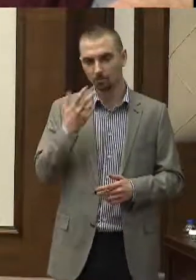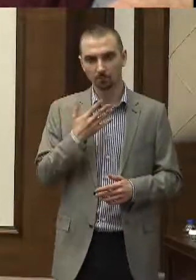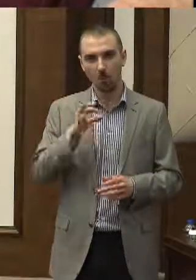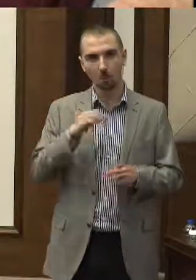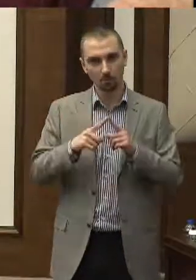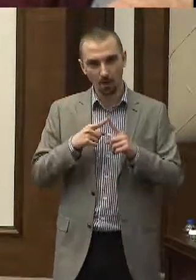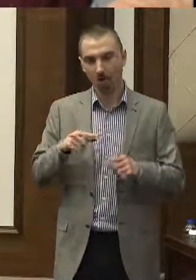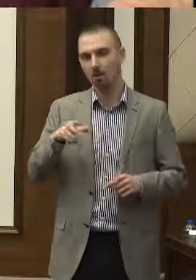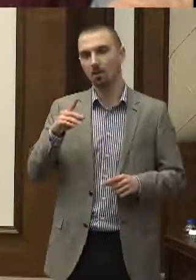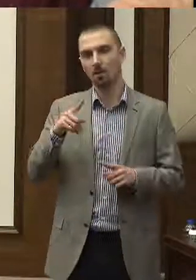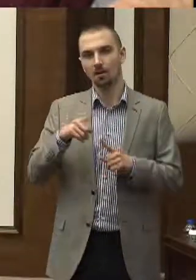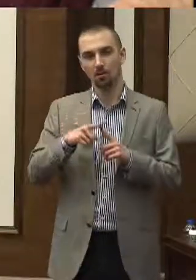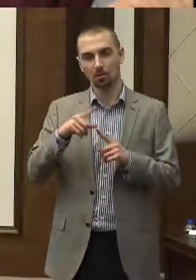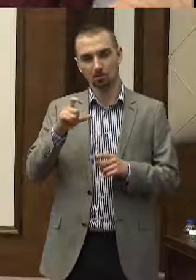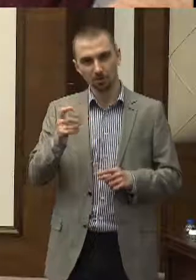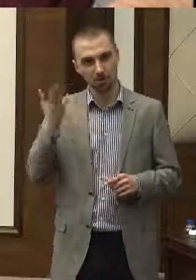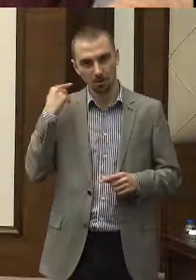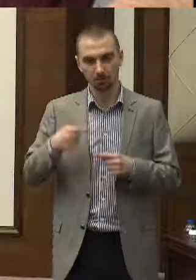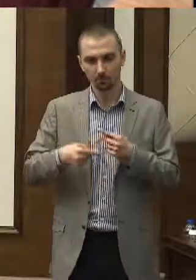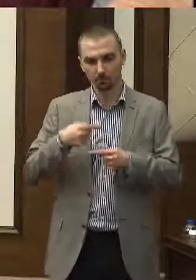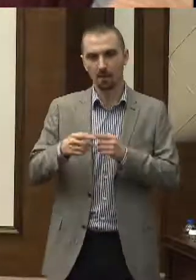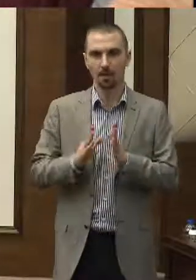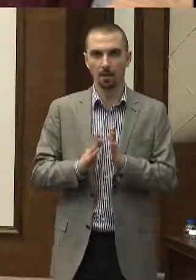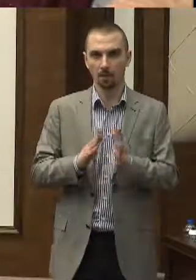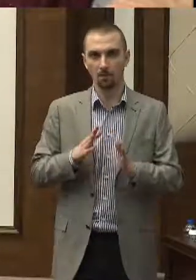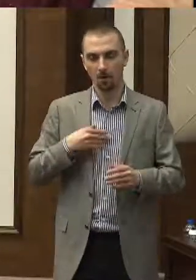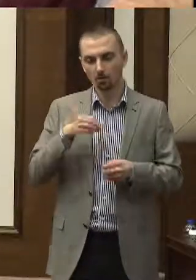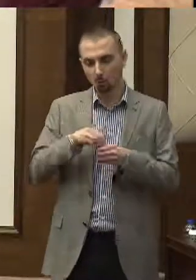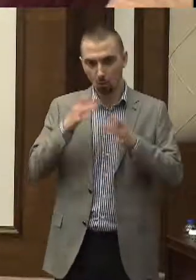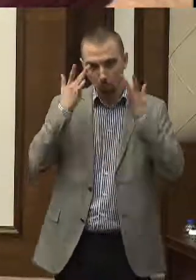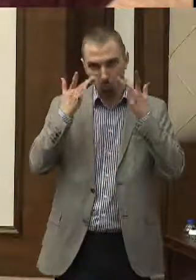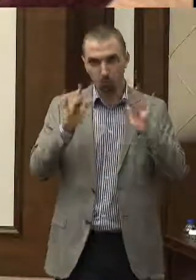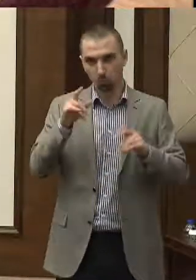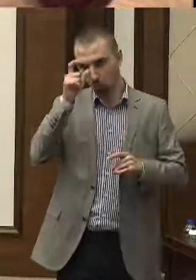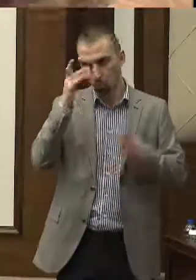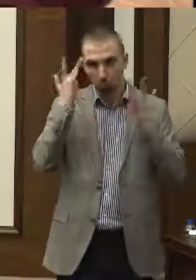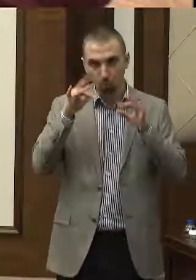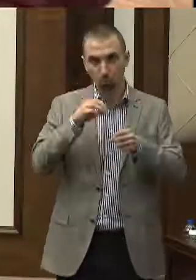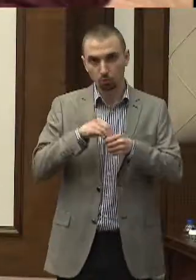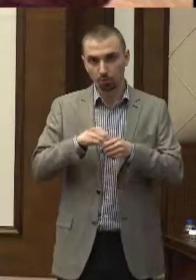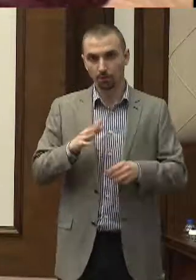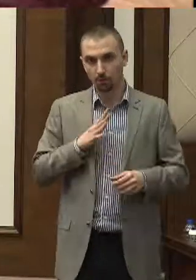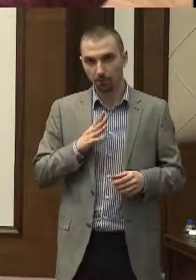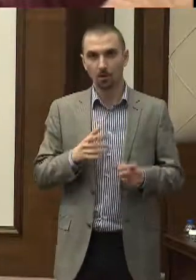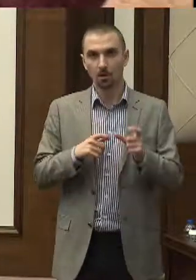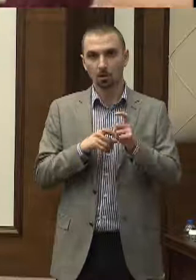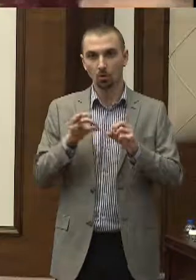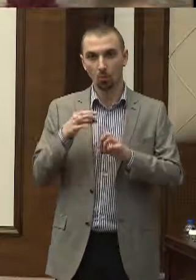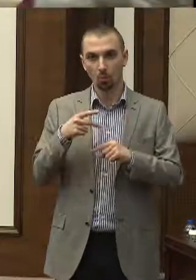de öteden beri kadim kültürümüzde de kadın her konuda söz